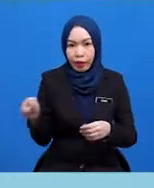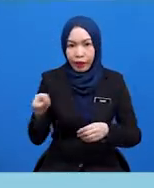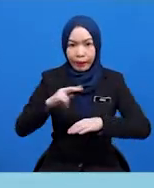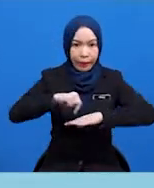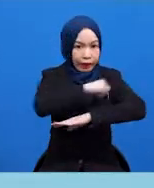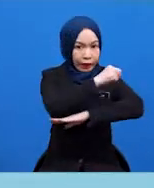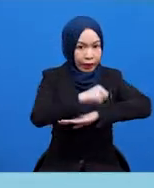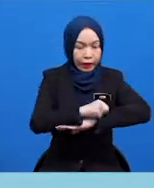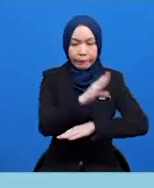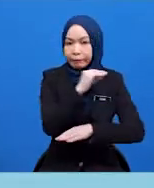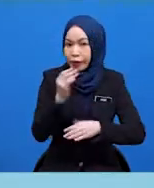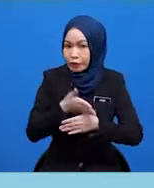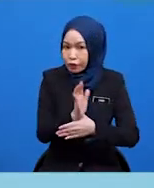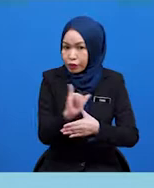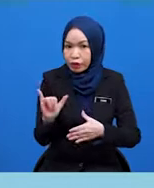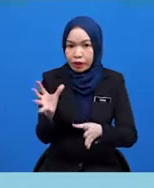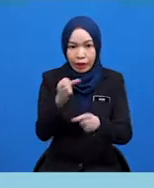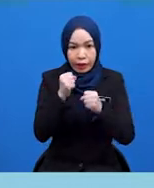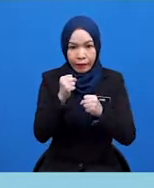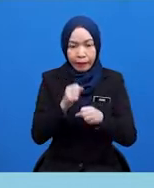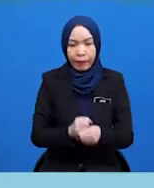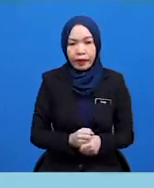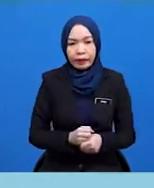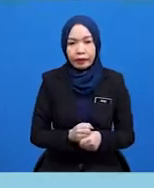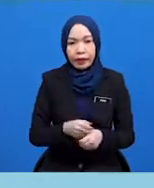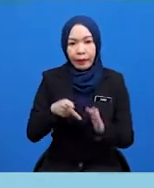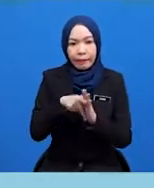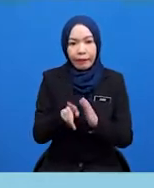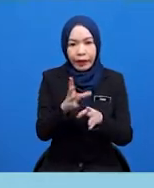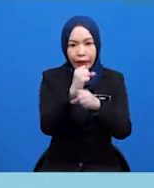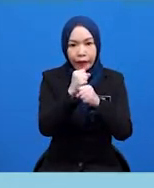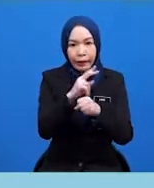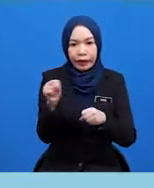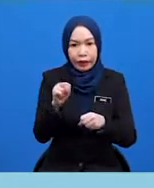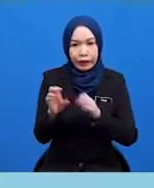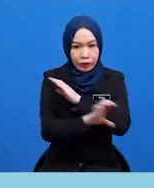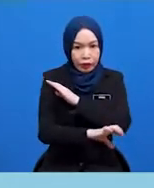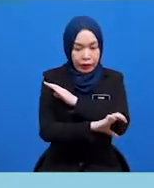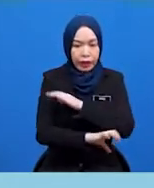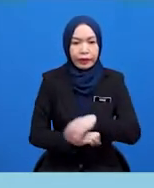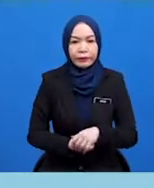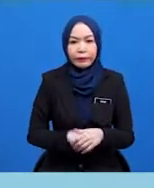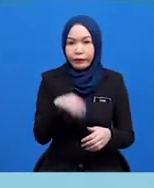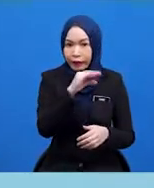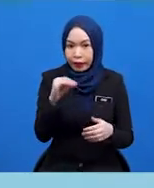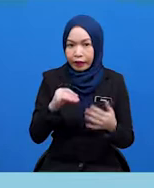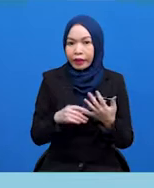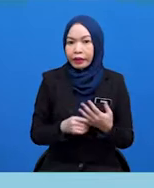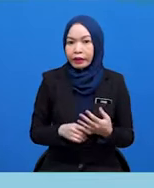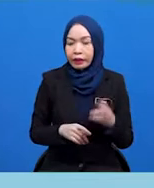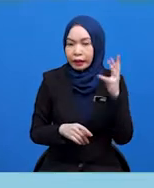dan seterusnya dapat menjana pendapatan negara. Keenam,